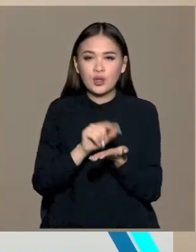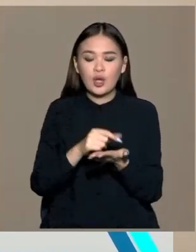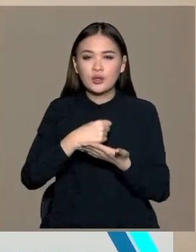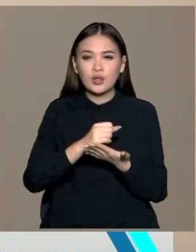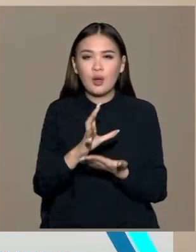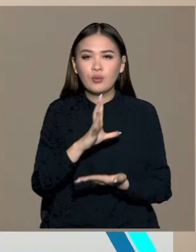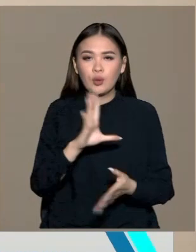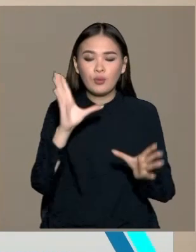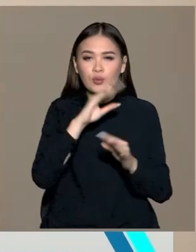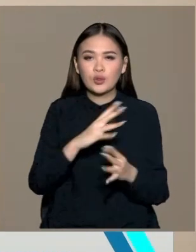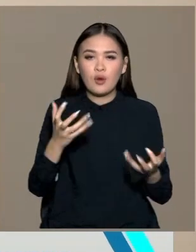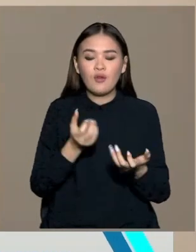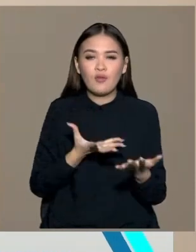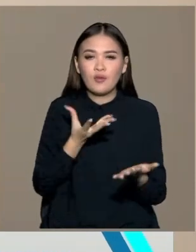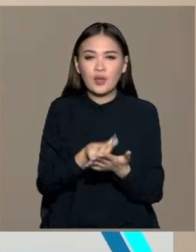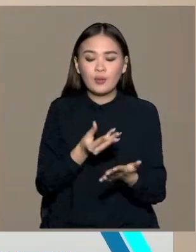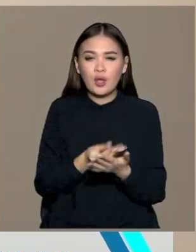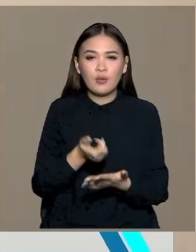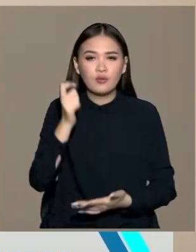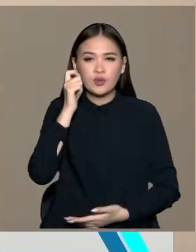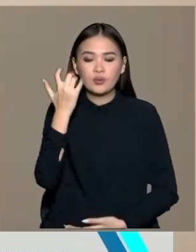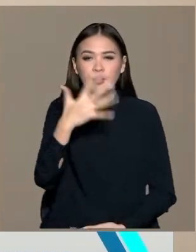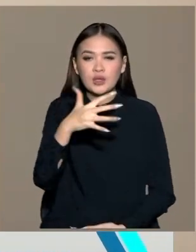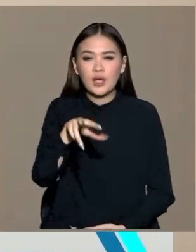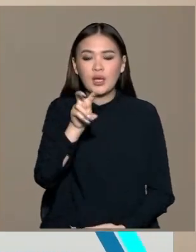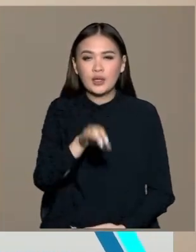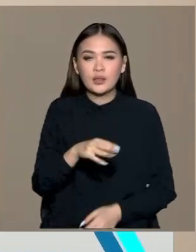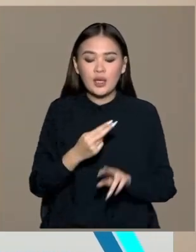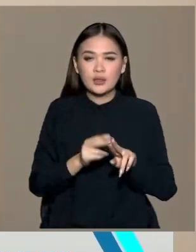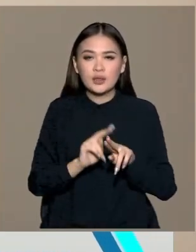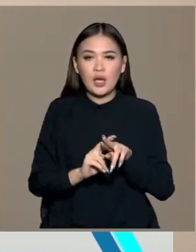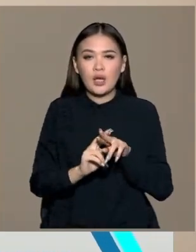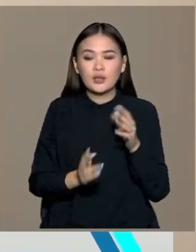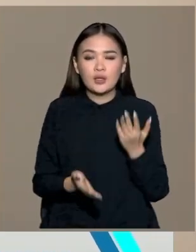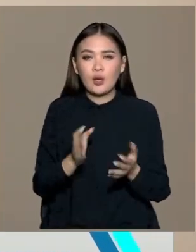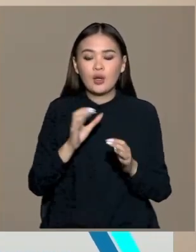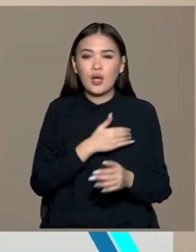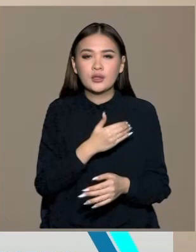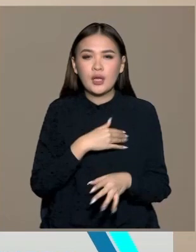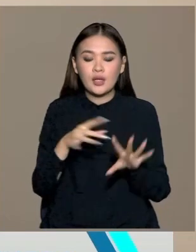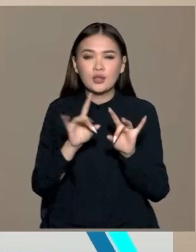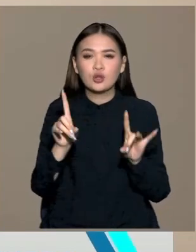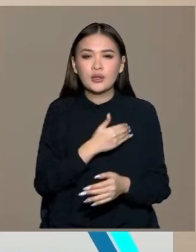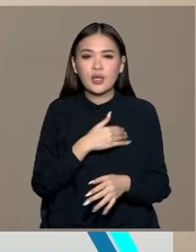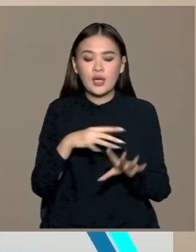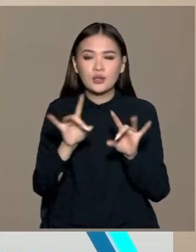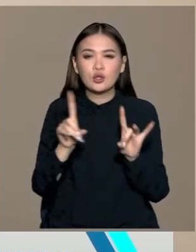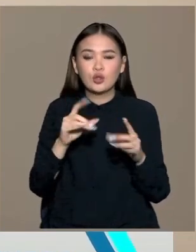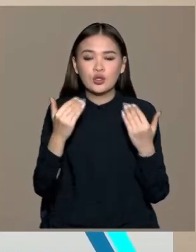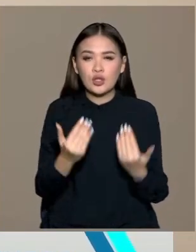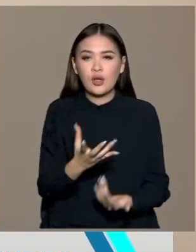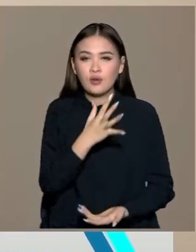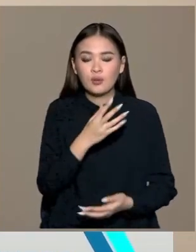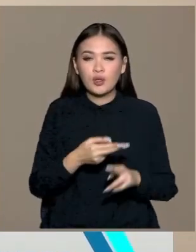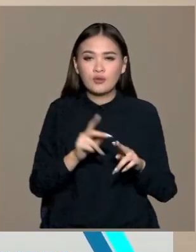аннуитет и получает пенсионную выплаты в возрасте 50 лет при этом здесь Наверное хотелось бы отметить что настоящее время данный вопрос